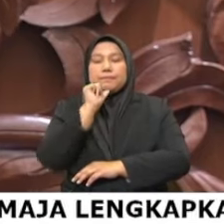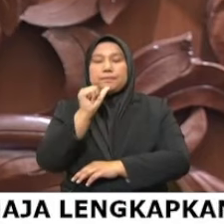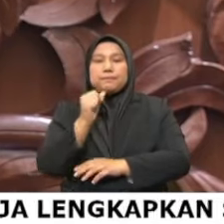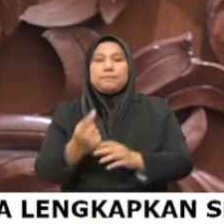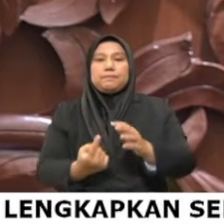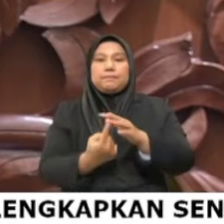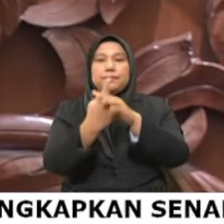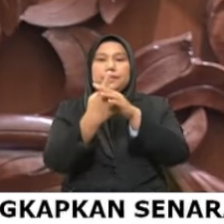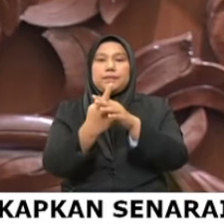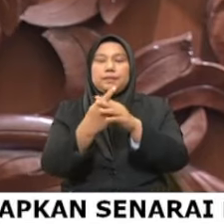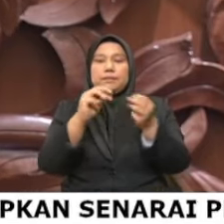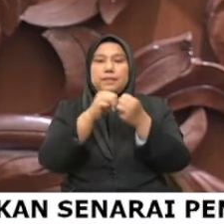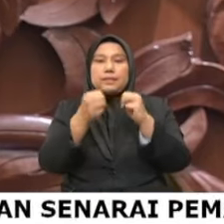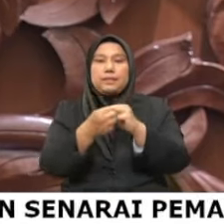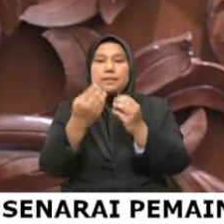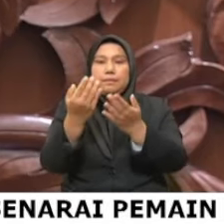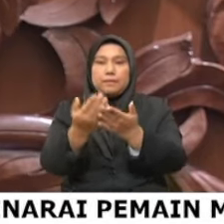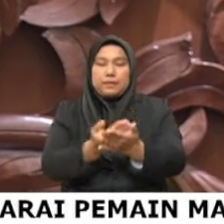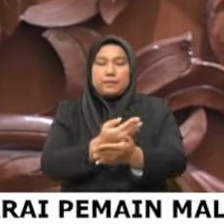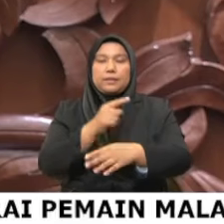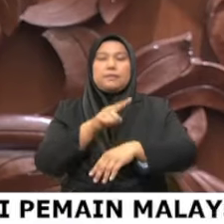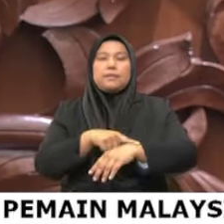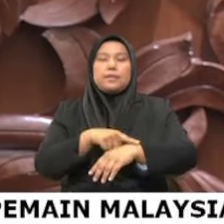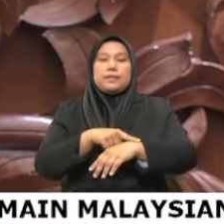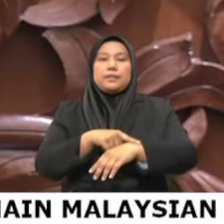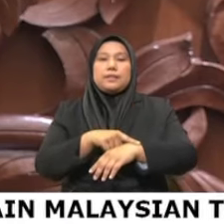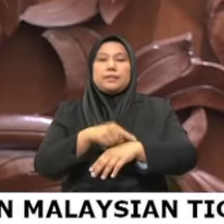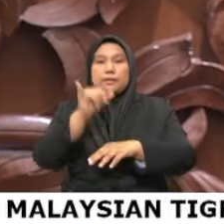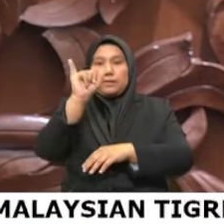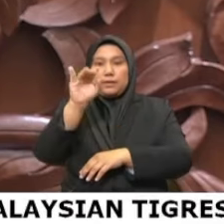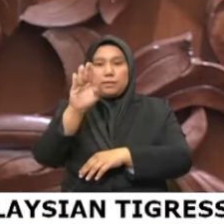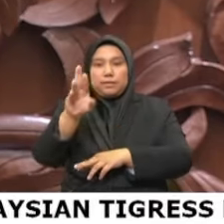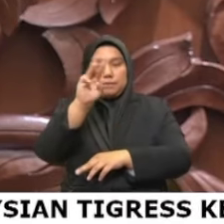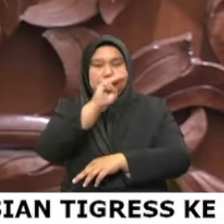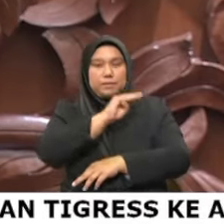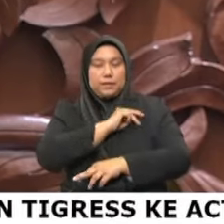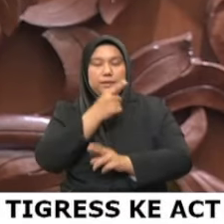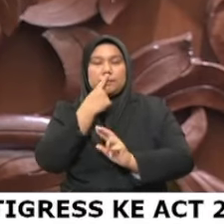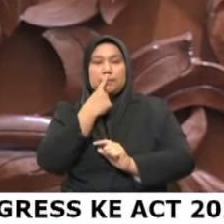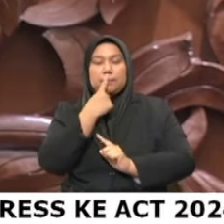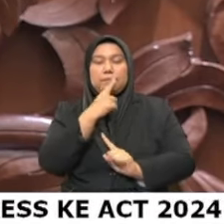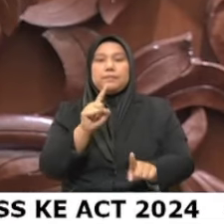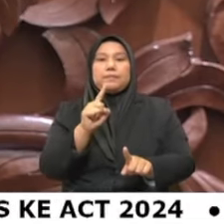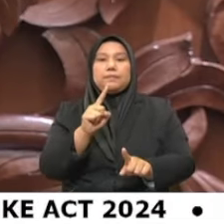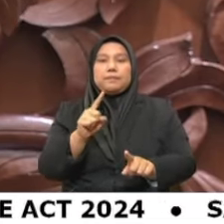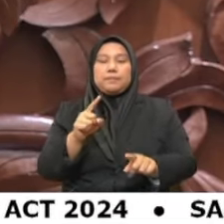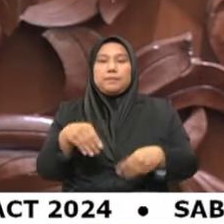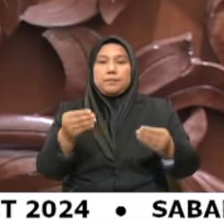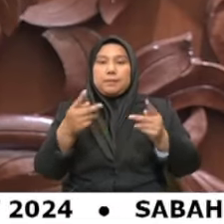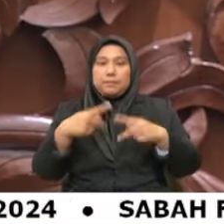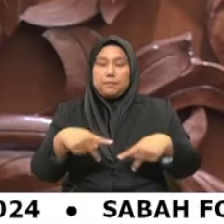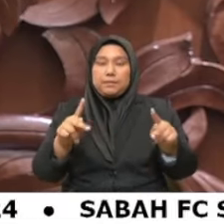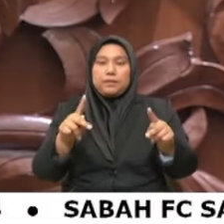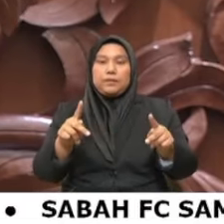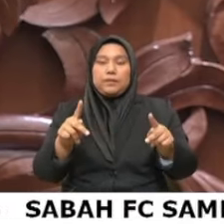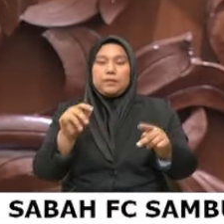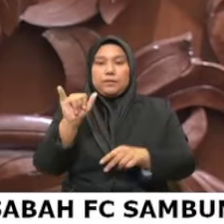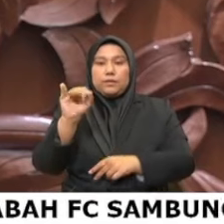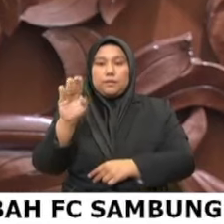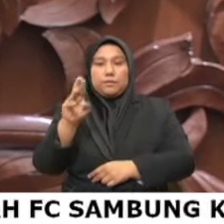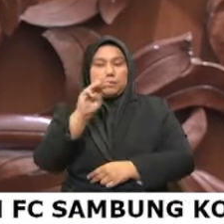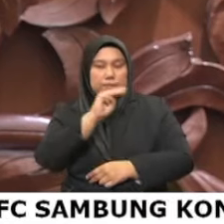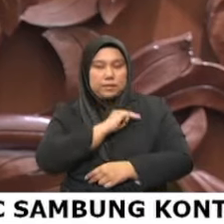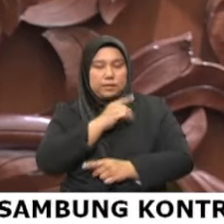baru semasa Yang Berhormat Menteri menjawab. Ini bagi memberi peluang kepada Yang Berhormat Menteri menjawab